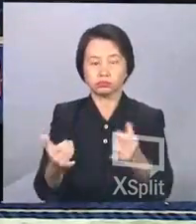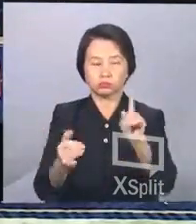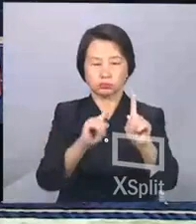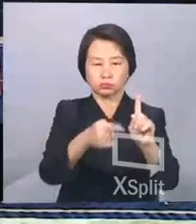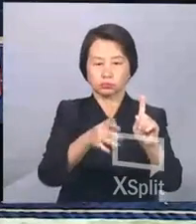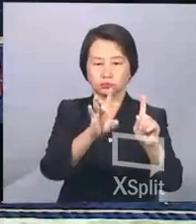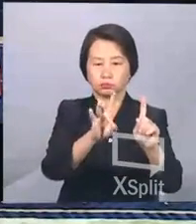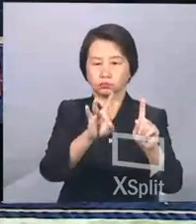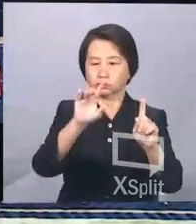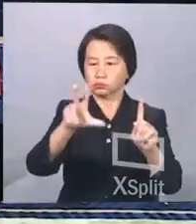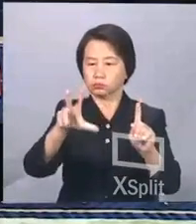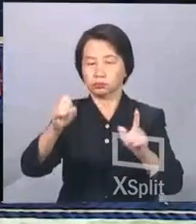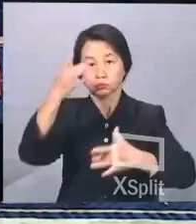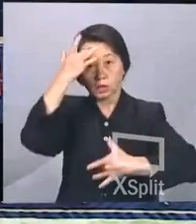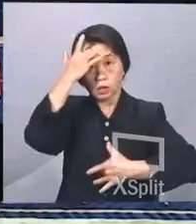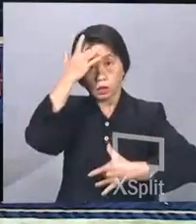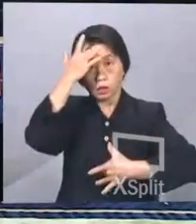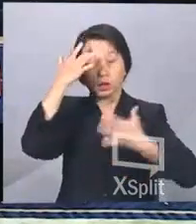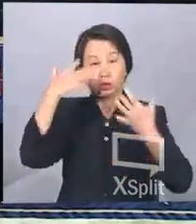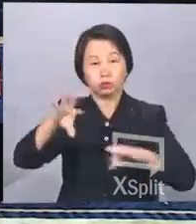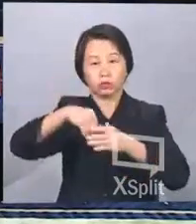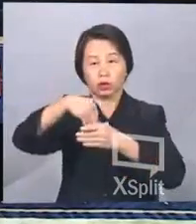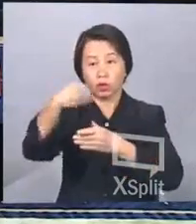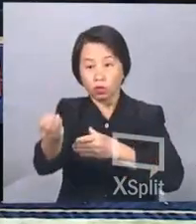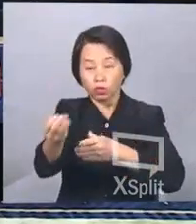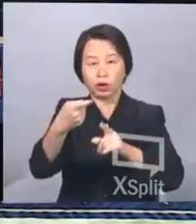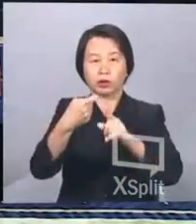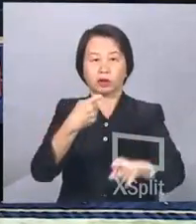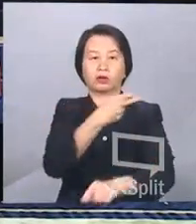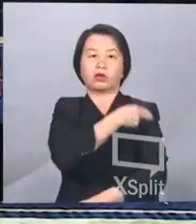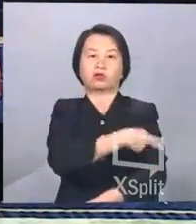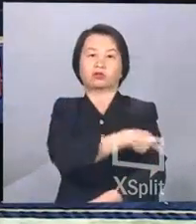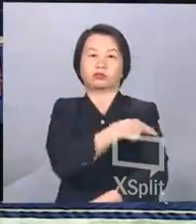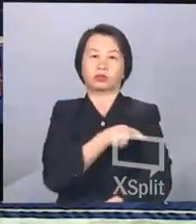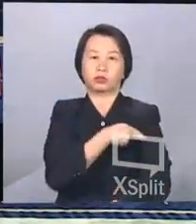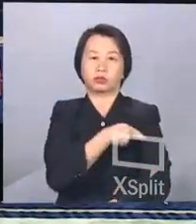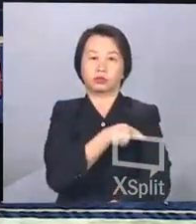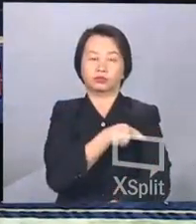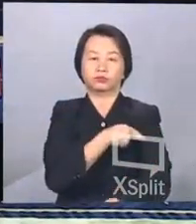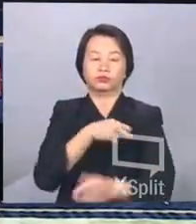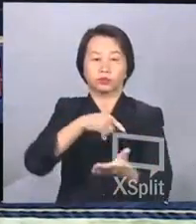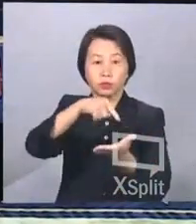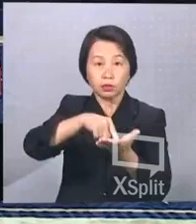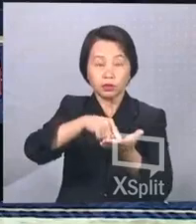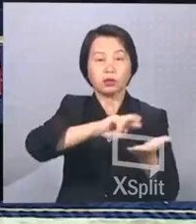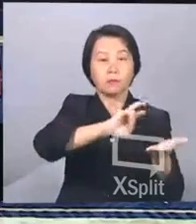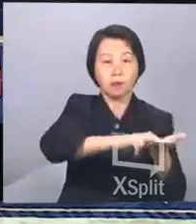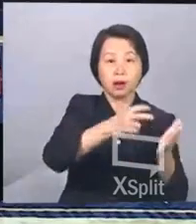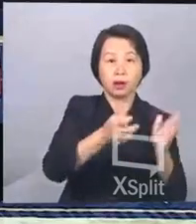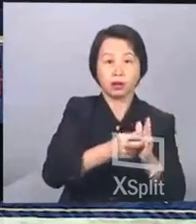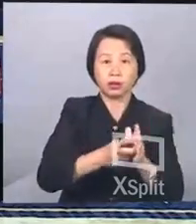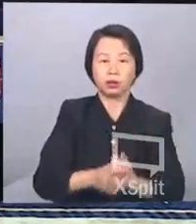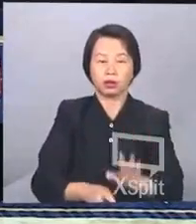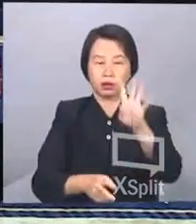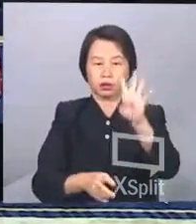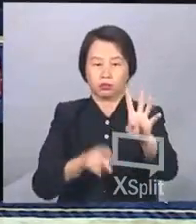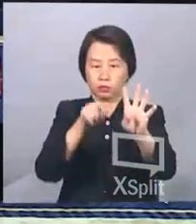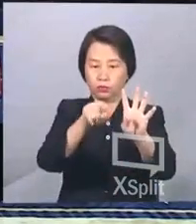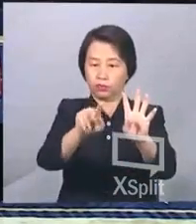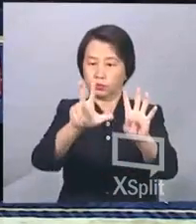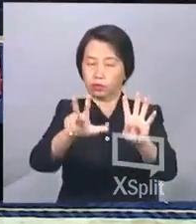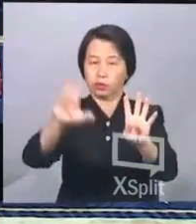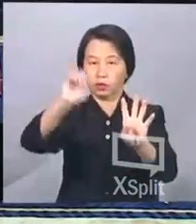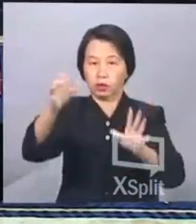1830 orang pesakit telah keluar daripada hospital dan ini bermakna 43